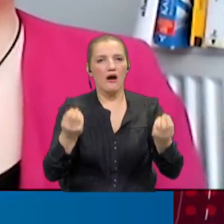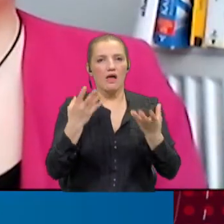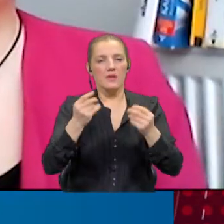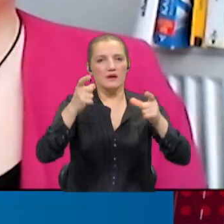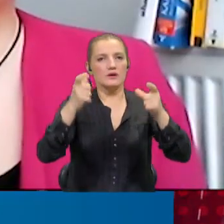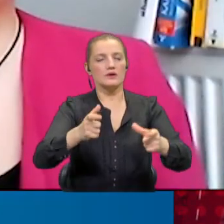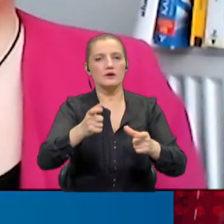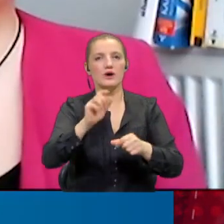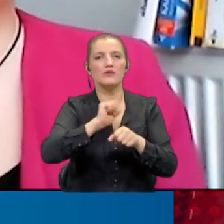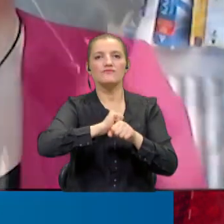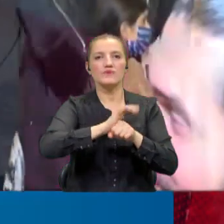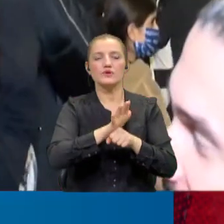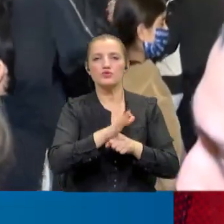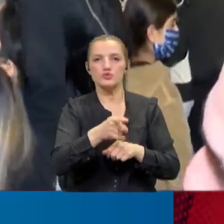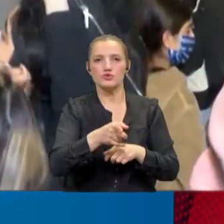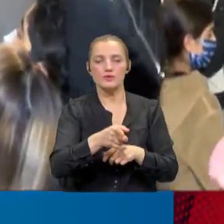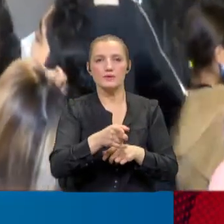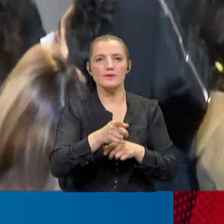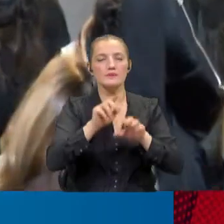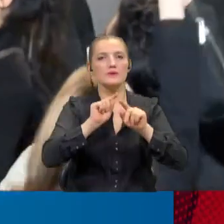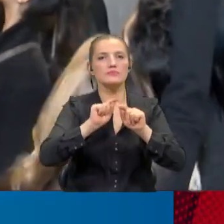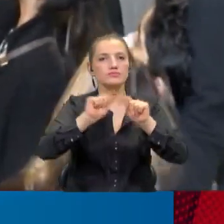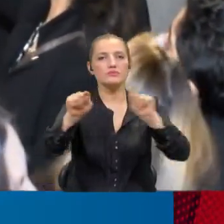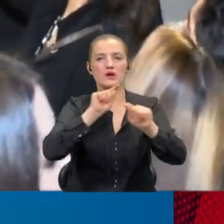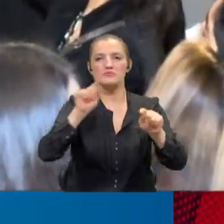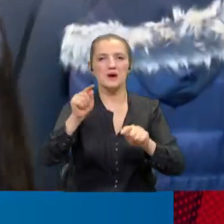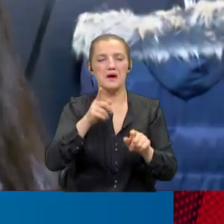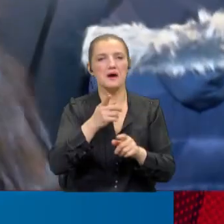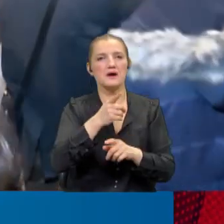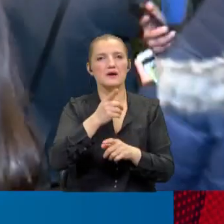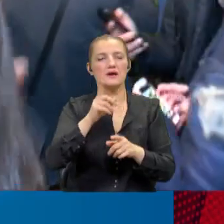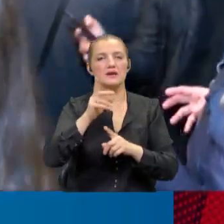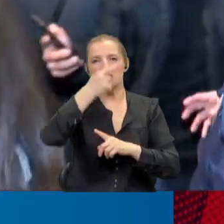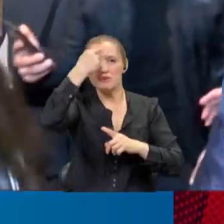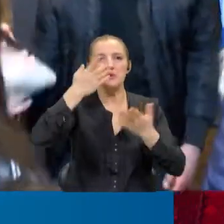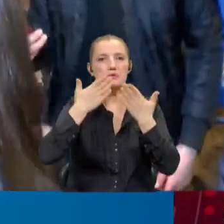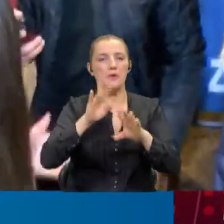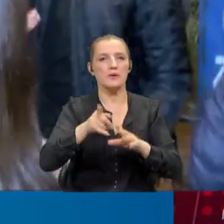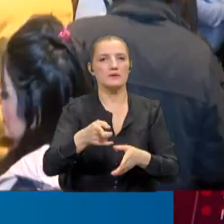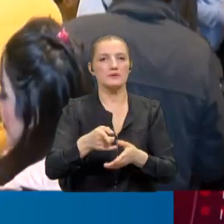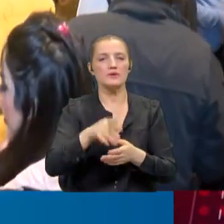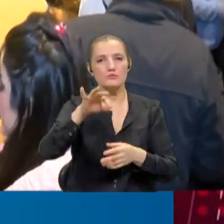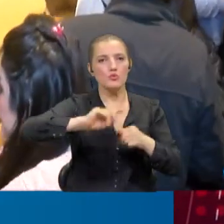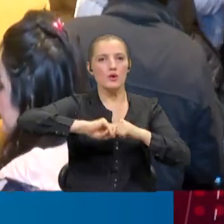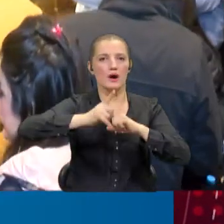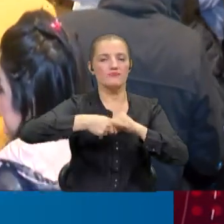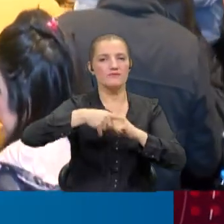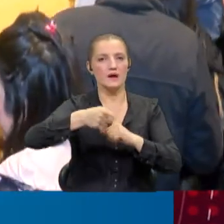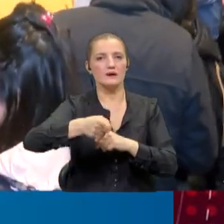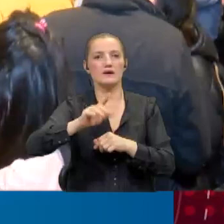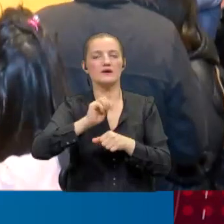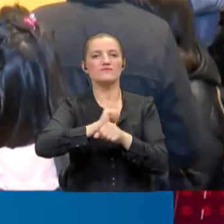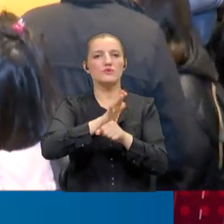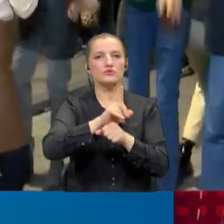ortamda pabit 19'un yayılma ihtimali yok Ben bu hafta içinde bulunduğumuz hafta